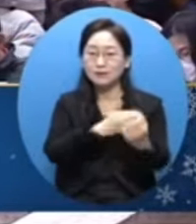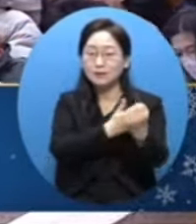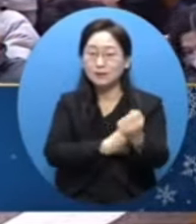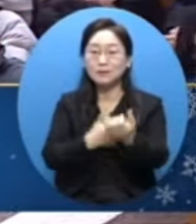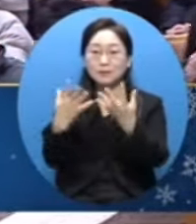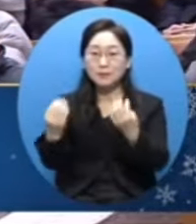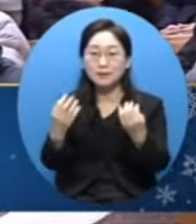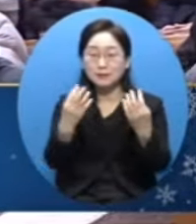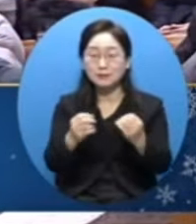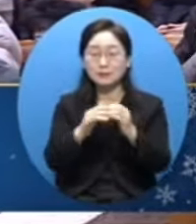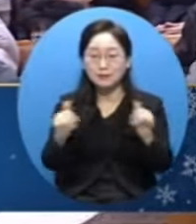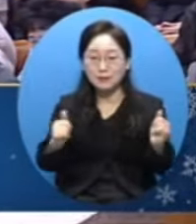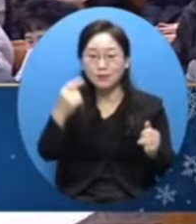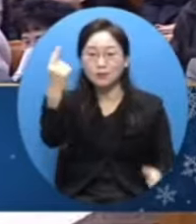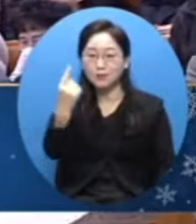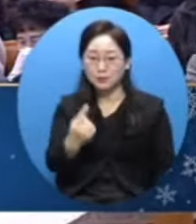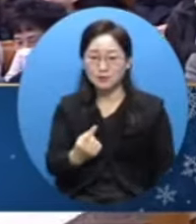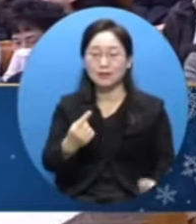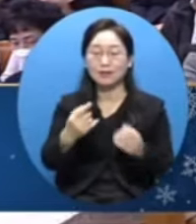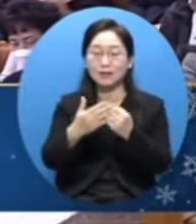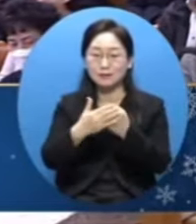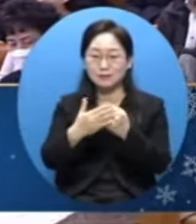능력 많으신 이가 오시나니.